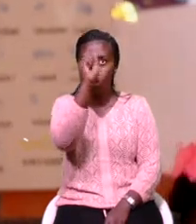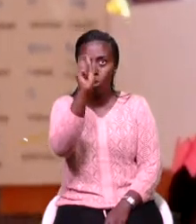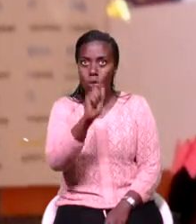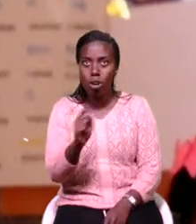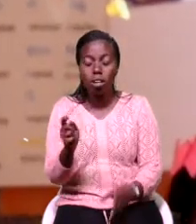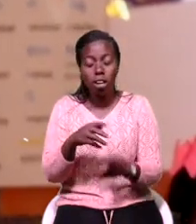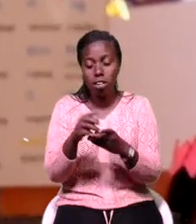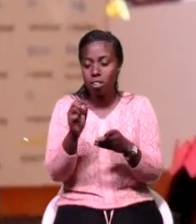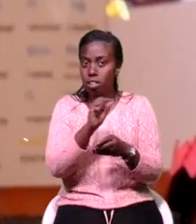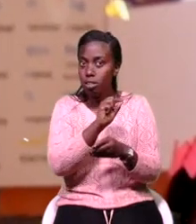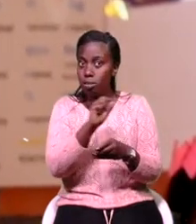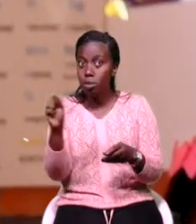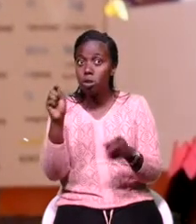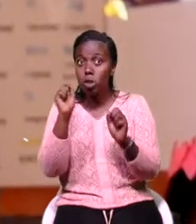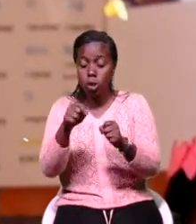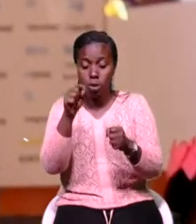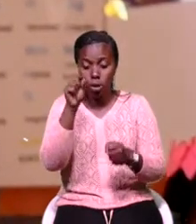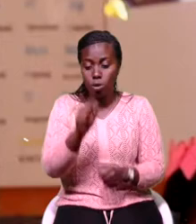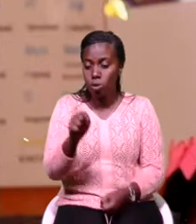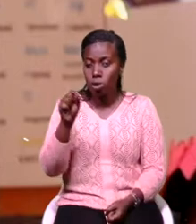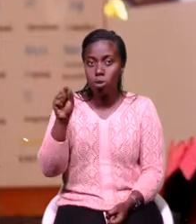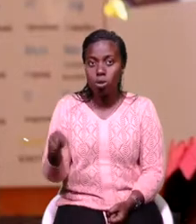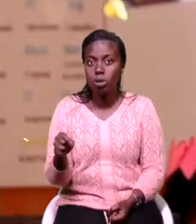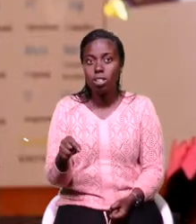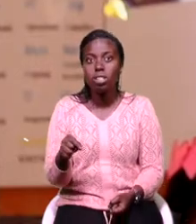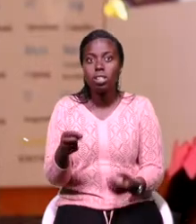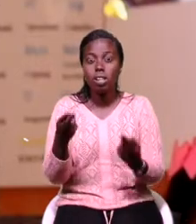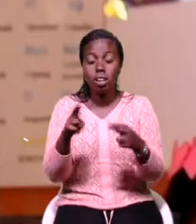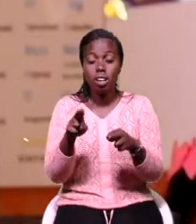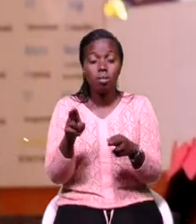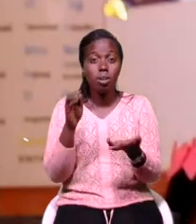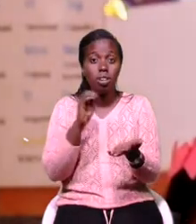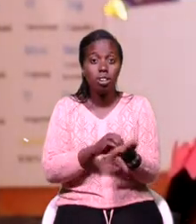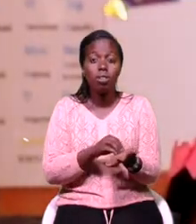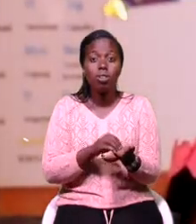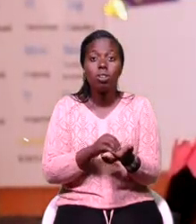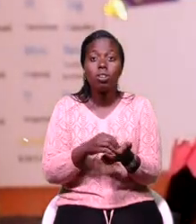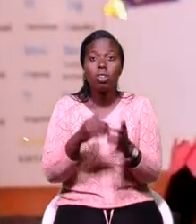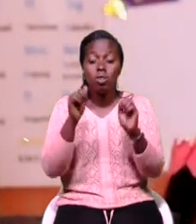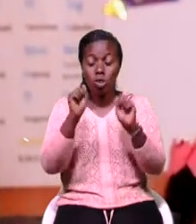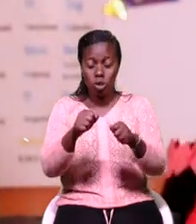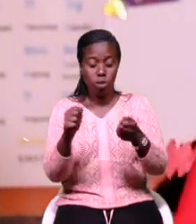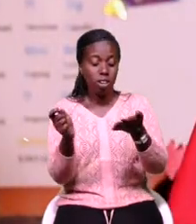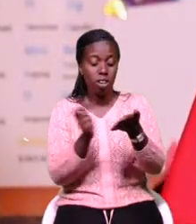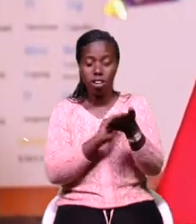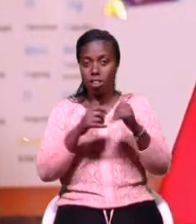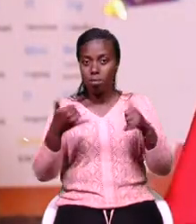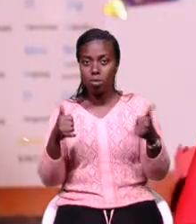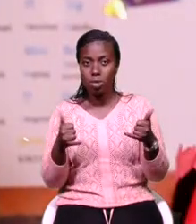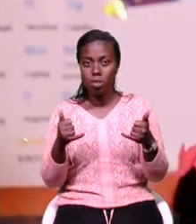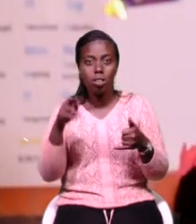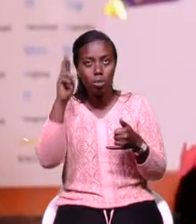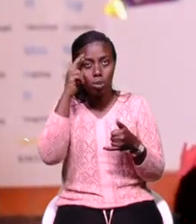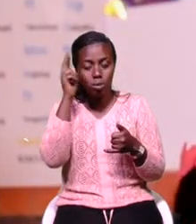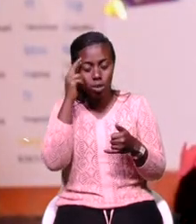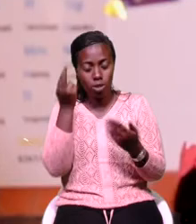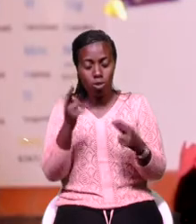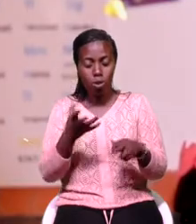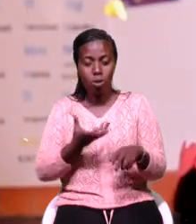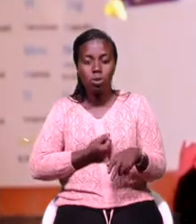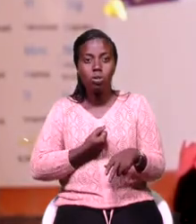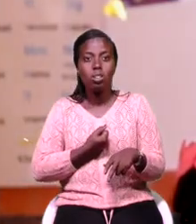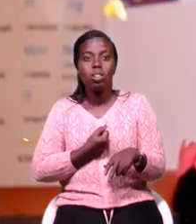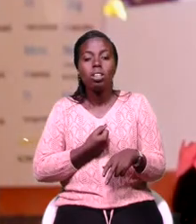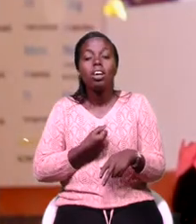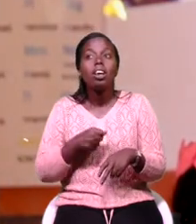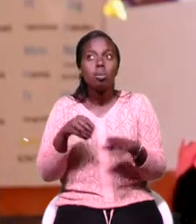hari n'imirongo hari n'utudomo ushobora gukoresha hakaba nanone n'umukino mushobora gukina mbibutse yuko tugira muri iki gihugu